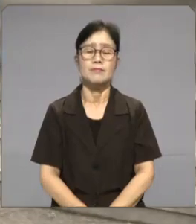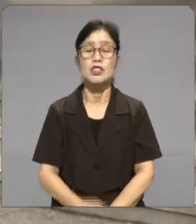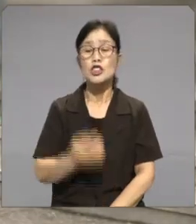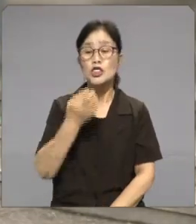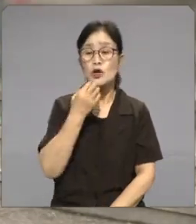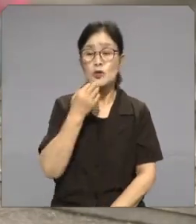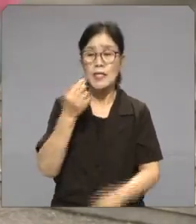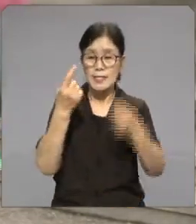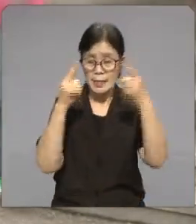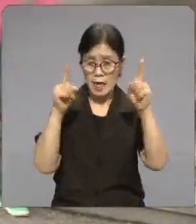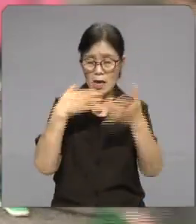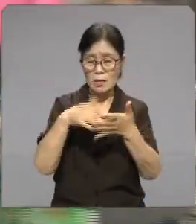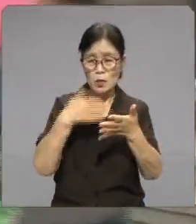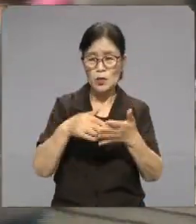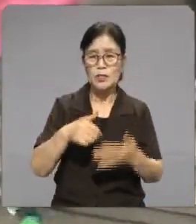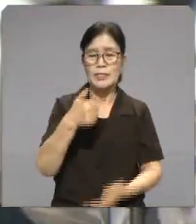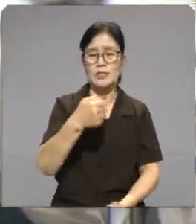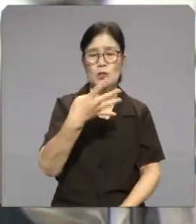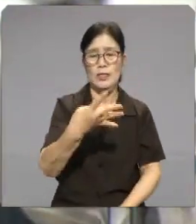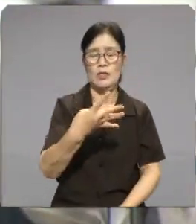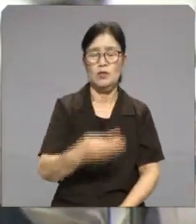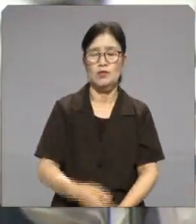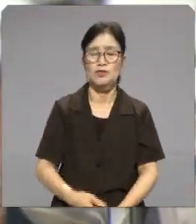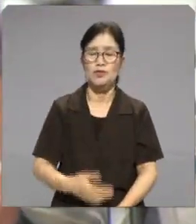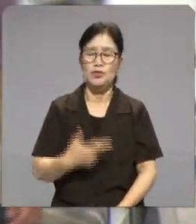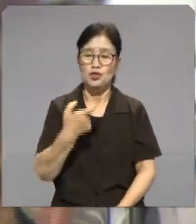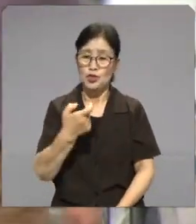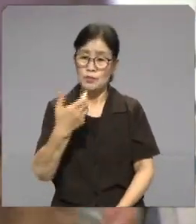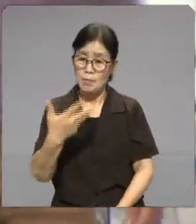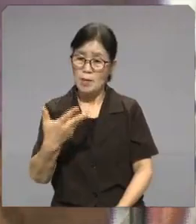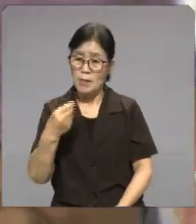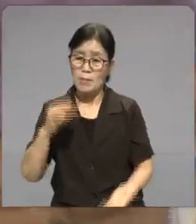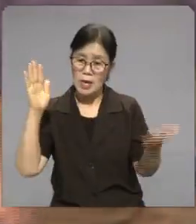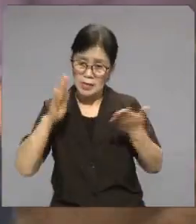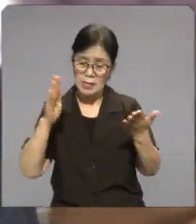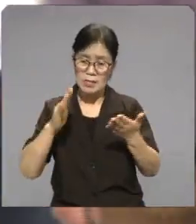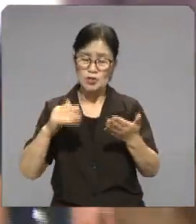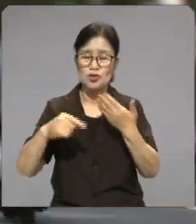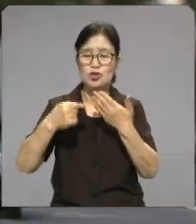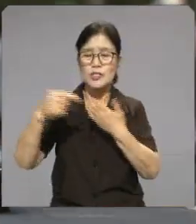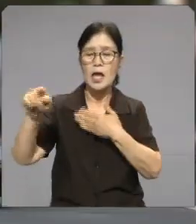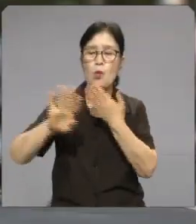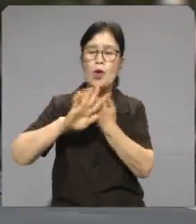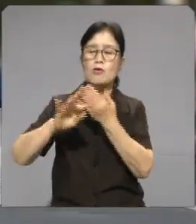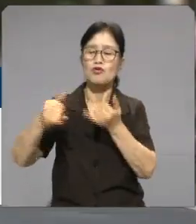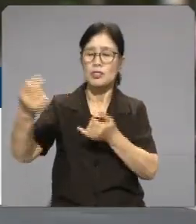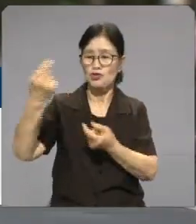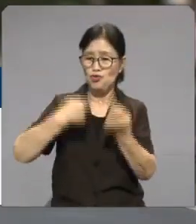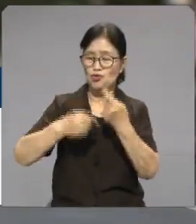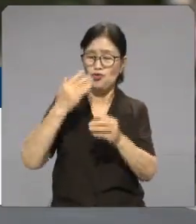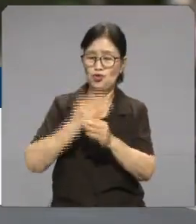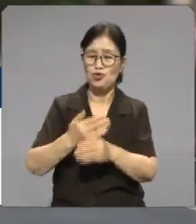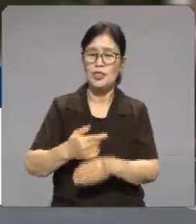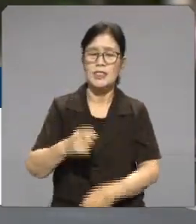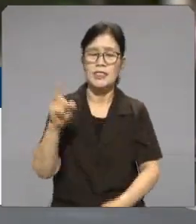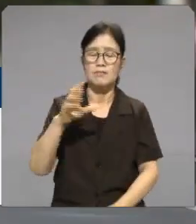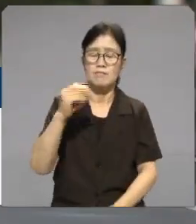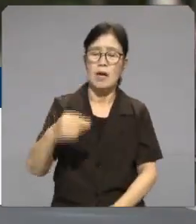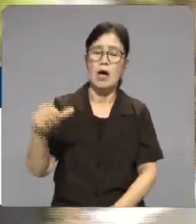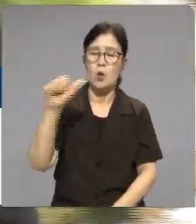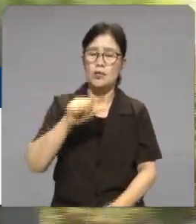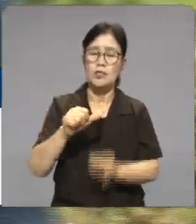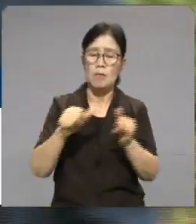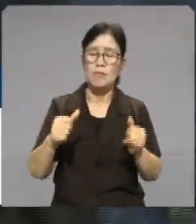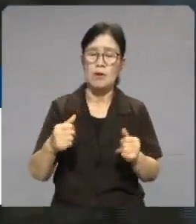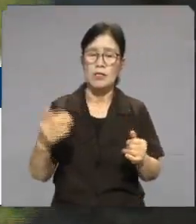서울에 있는 대학교는 모두 54곳. 68만 명의 학생들과 국내 외국인 유학생 중 절반인 7만 5천 명이